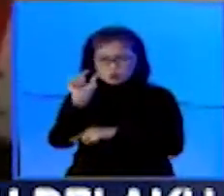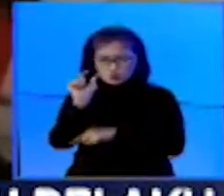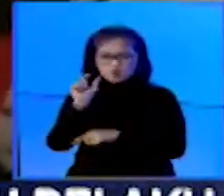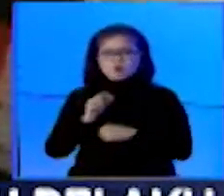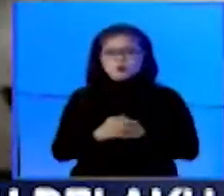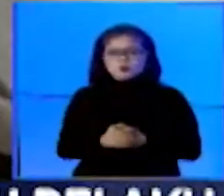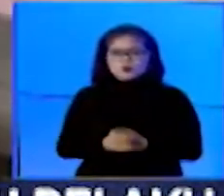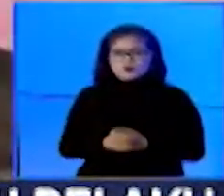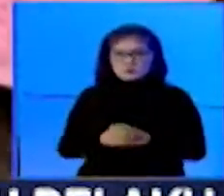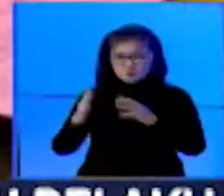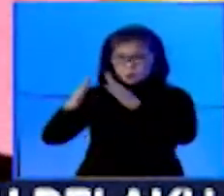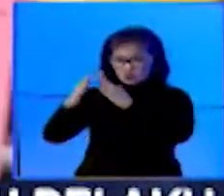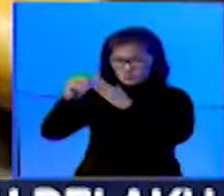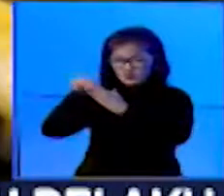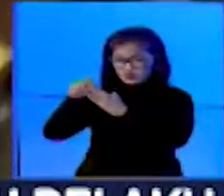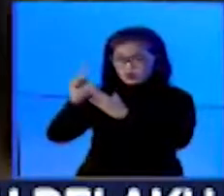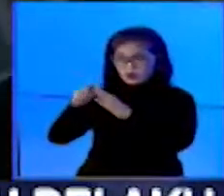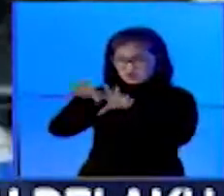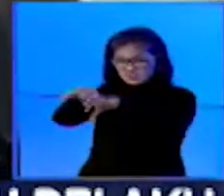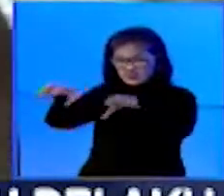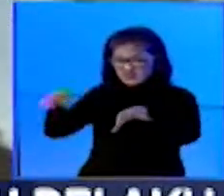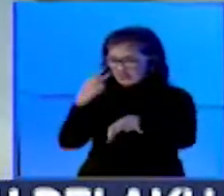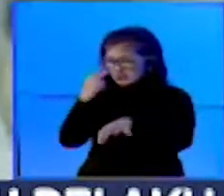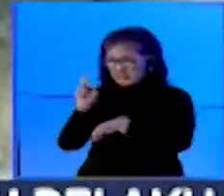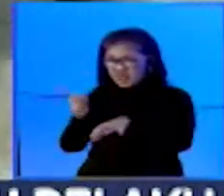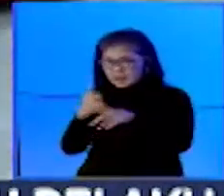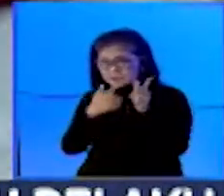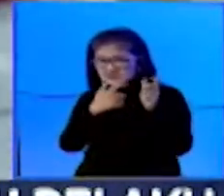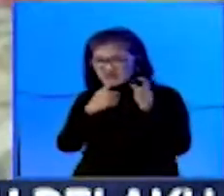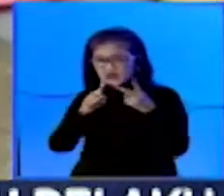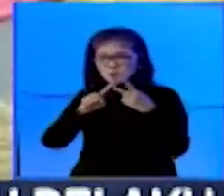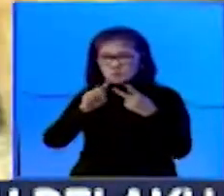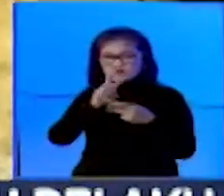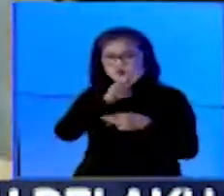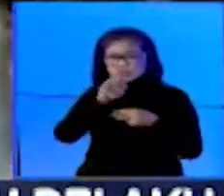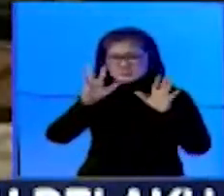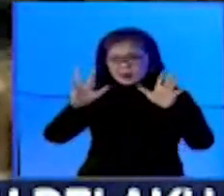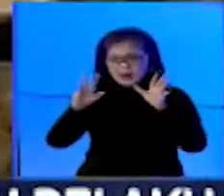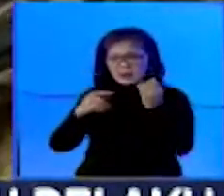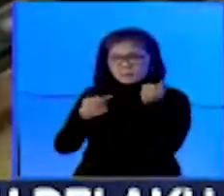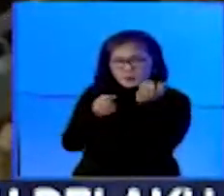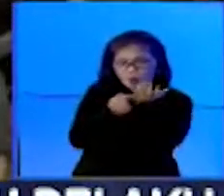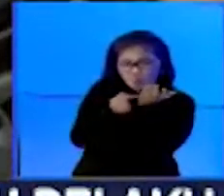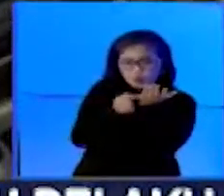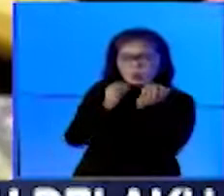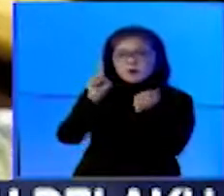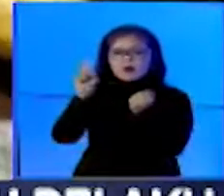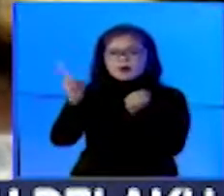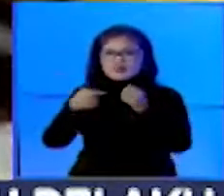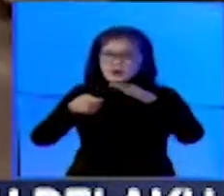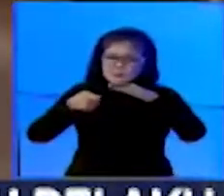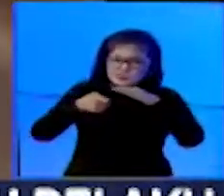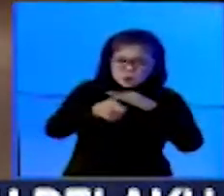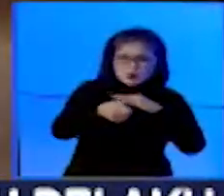Dari rumah pelaku, disita senjata api rakitan, 29 butir amunisi, senjata tajam, dan sepasang gading gajah